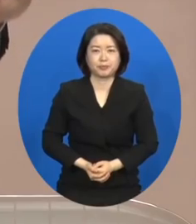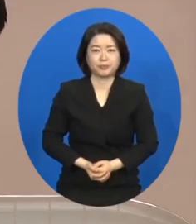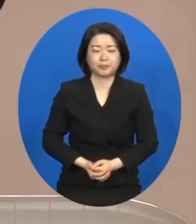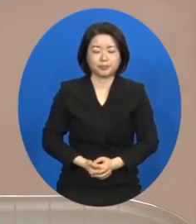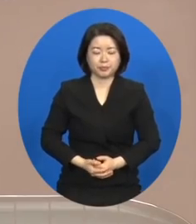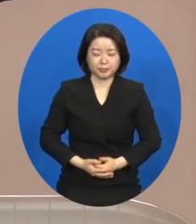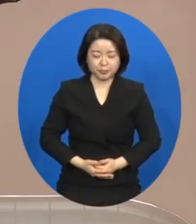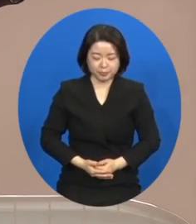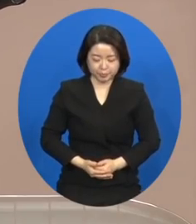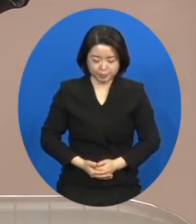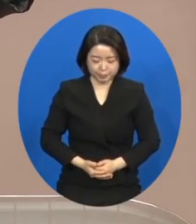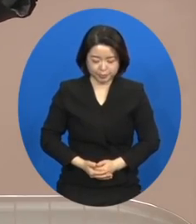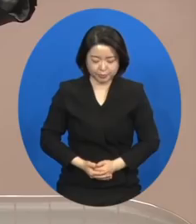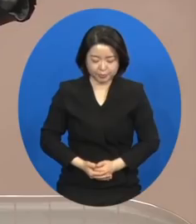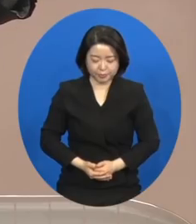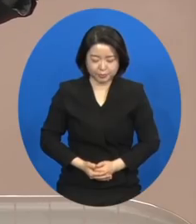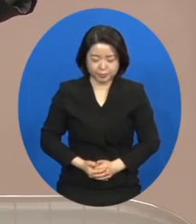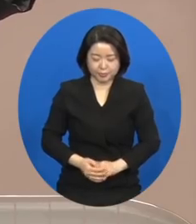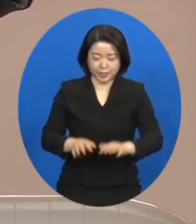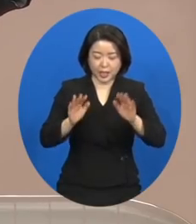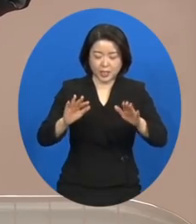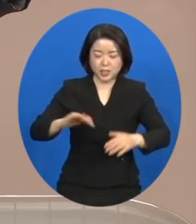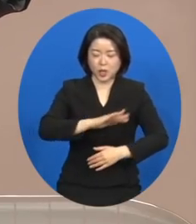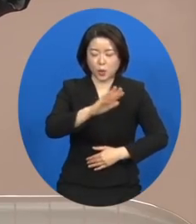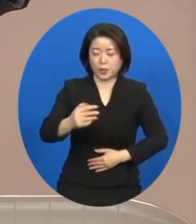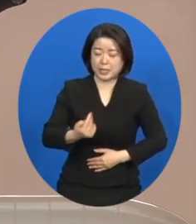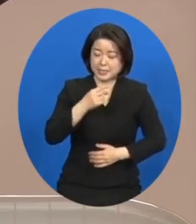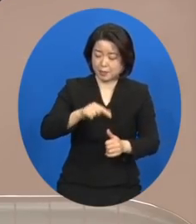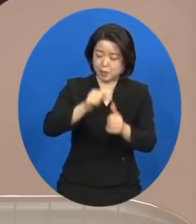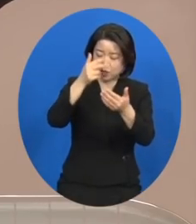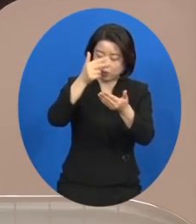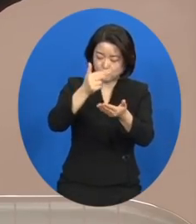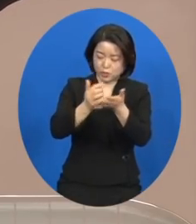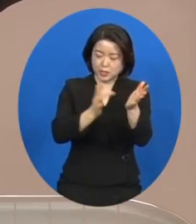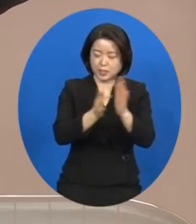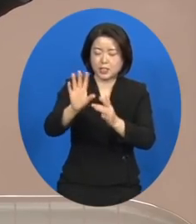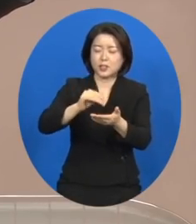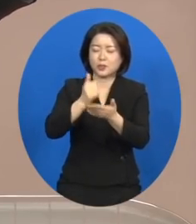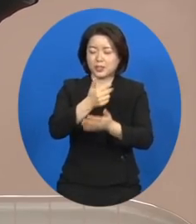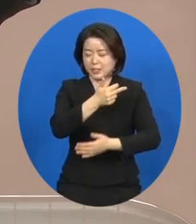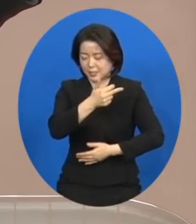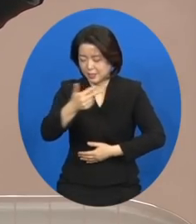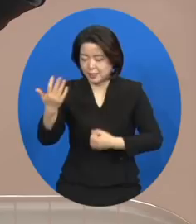축복하겠습니다. 이제는 우리의 생명의 구주이신 예수 그리스도의 크신 은혜와